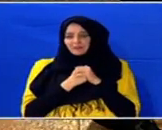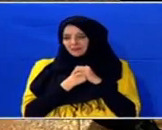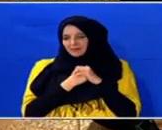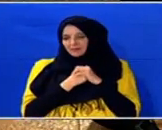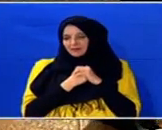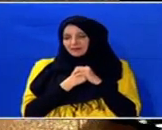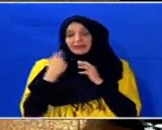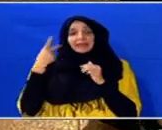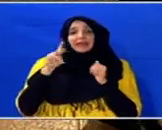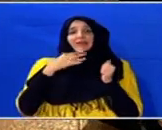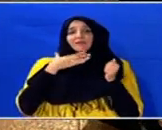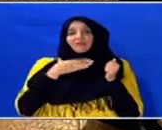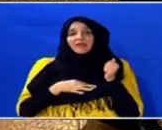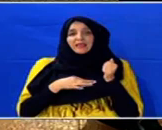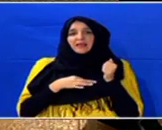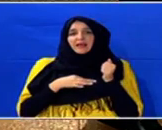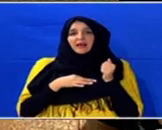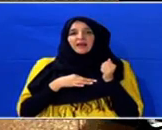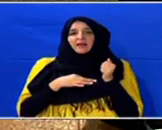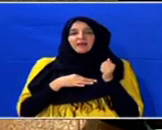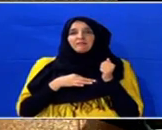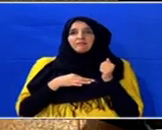عندي بنتي داتها عمتها ملي كانت